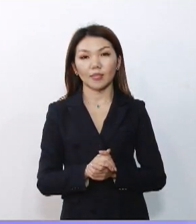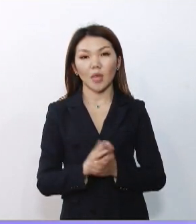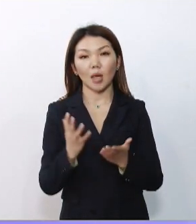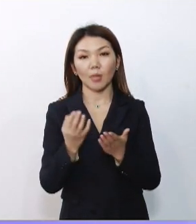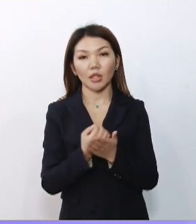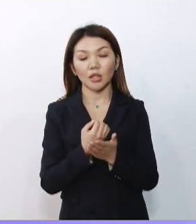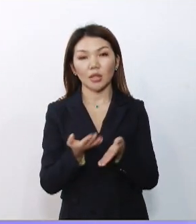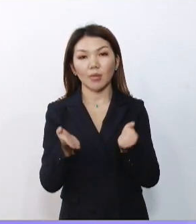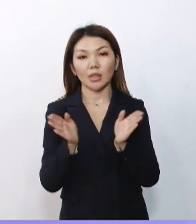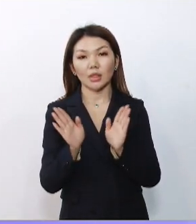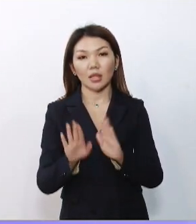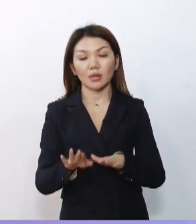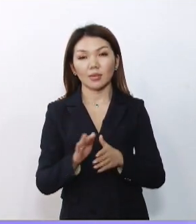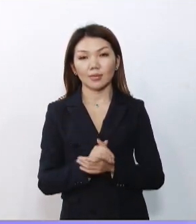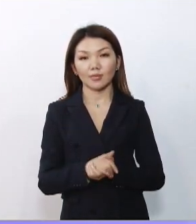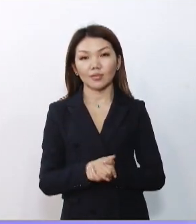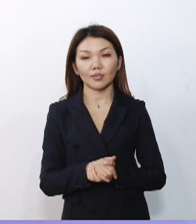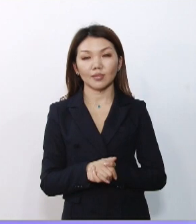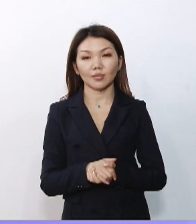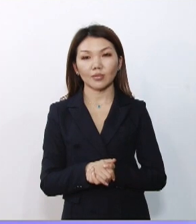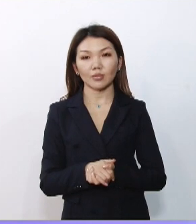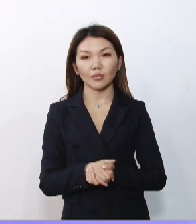Определим остаток.